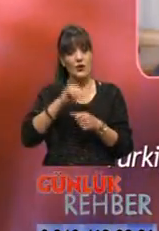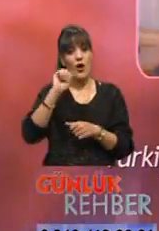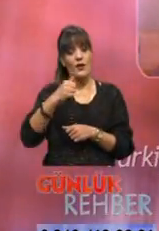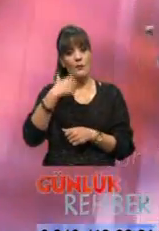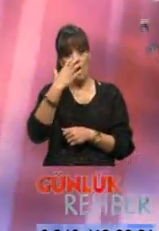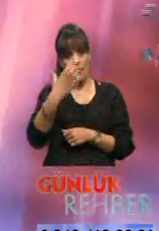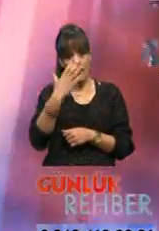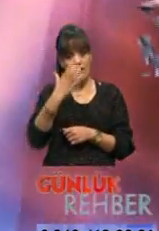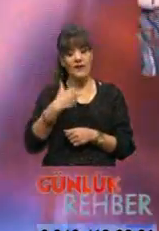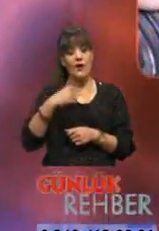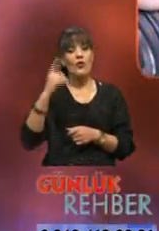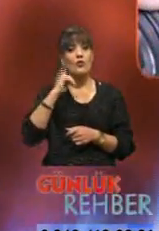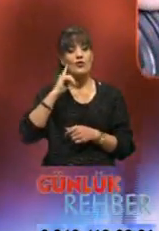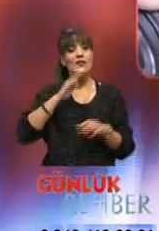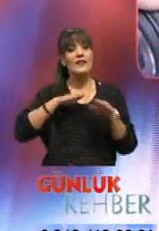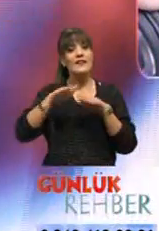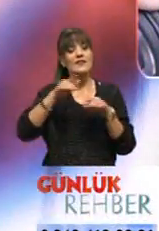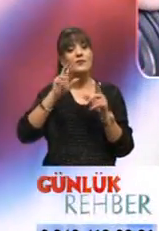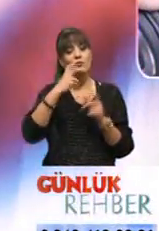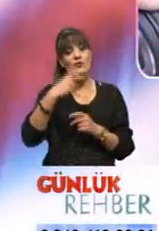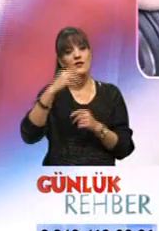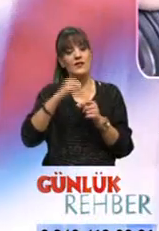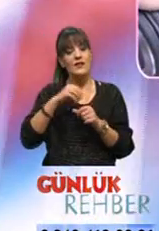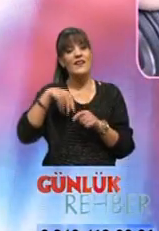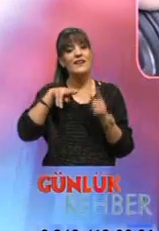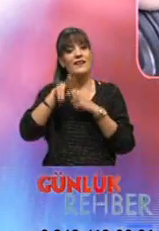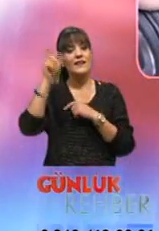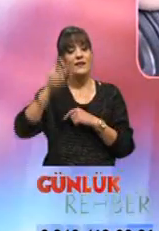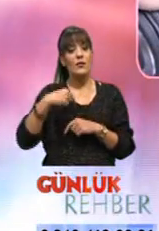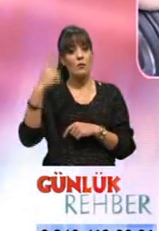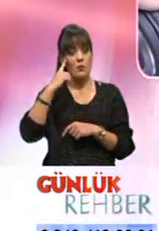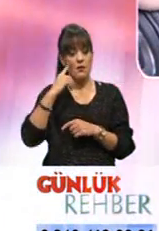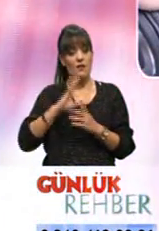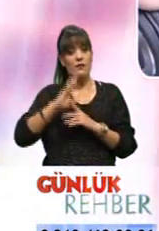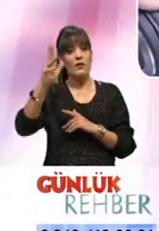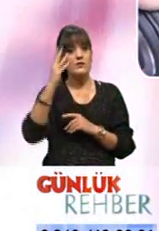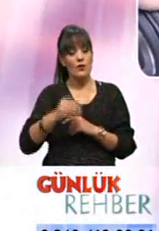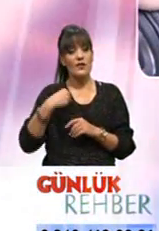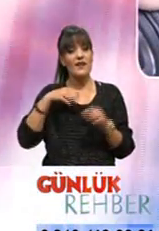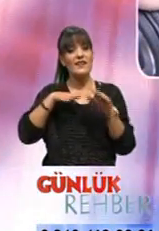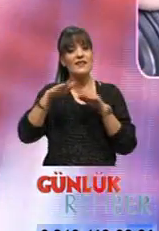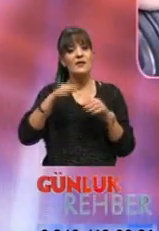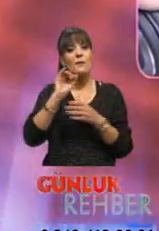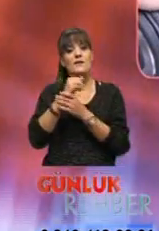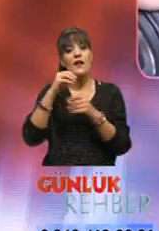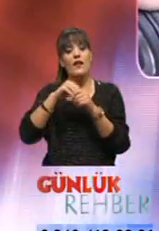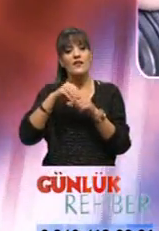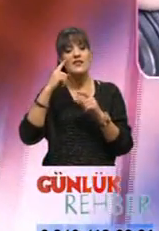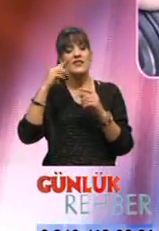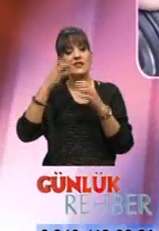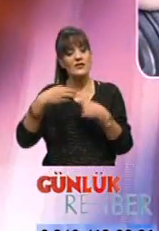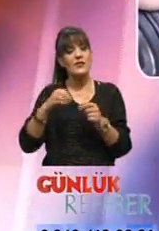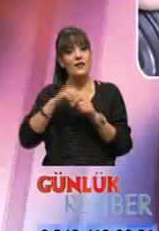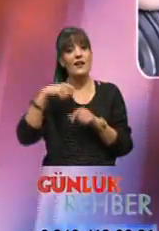öneriler. Ünlü DJ Yiğit Yaparelli, son yıllarda popülerliği hızla artan bir meslek haline gelen DJ'liğin incelikleri ve